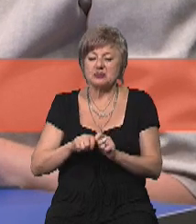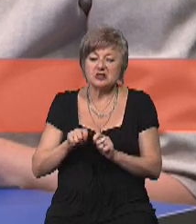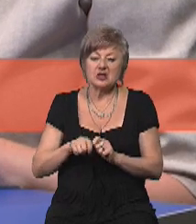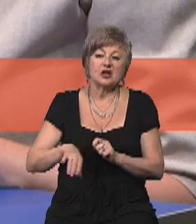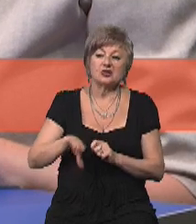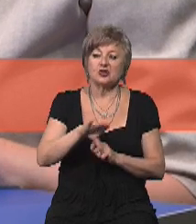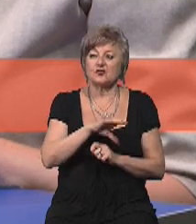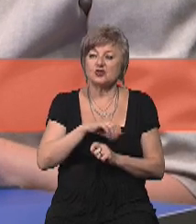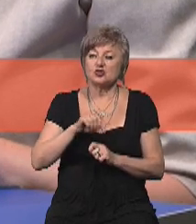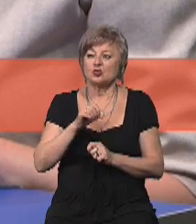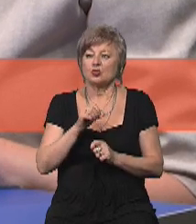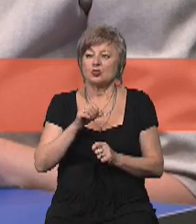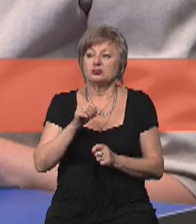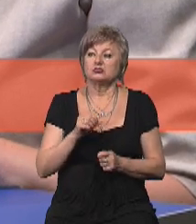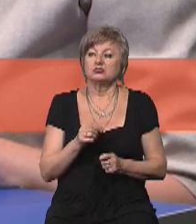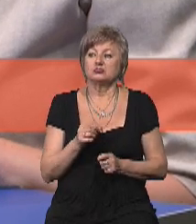в присутствии всех